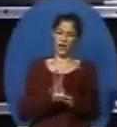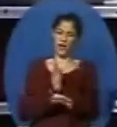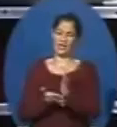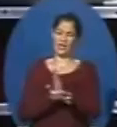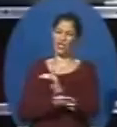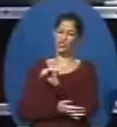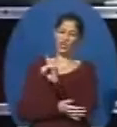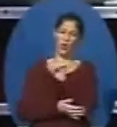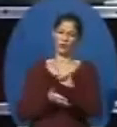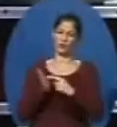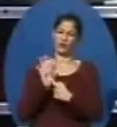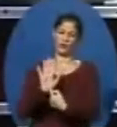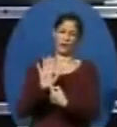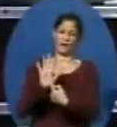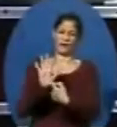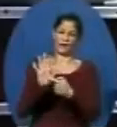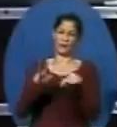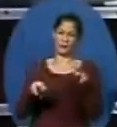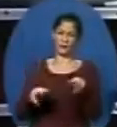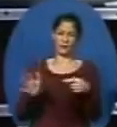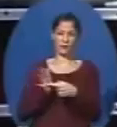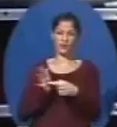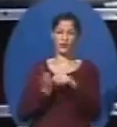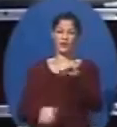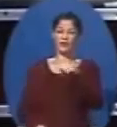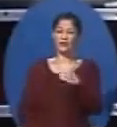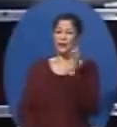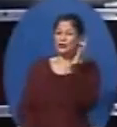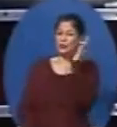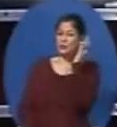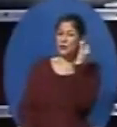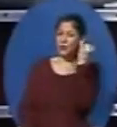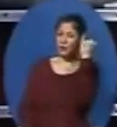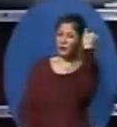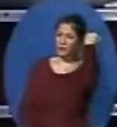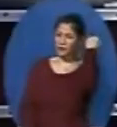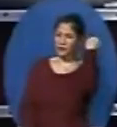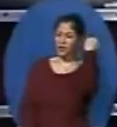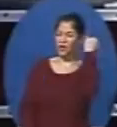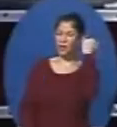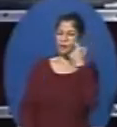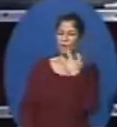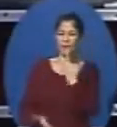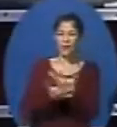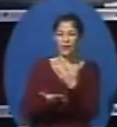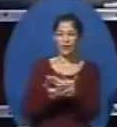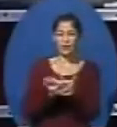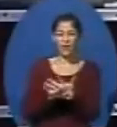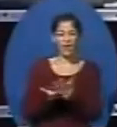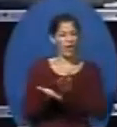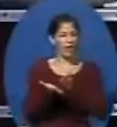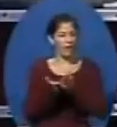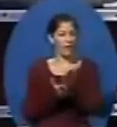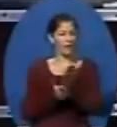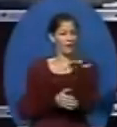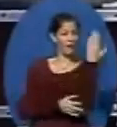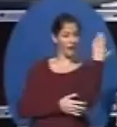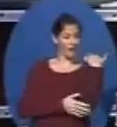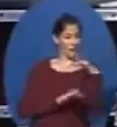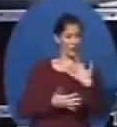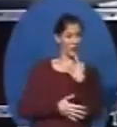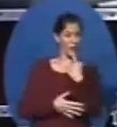את המציאות. כי אם שולה זקן הייתה מעידה בזמן במשפט הולילנד, עדות אמת, את הדברים שהיא אומרת